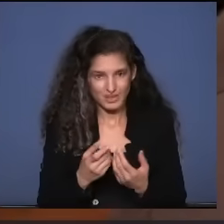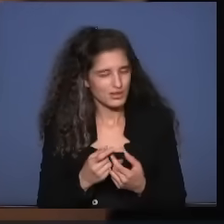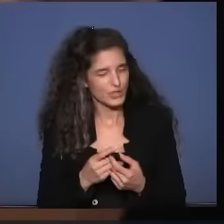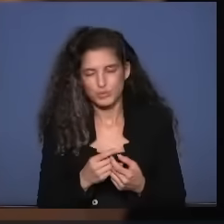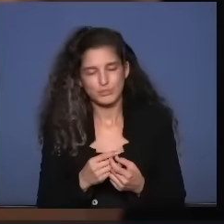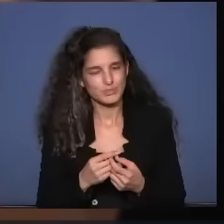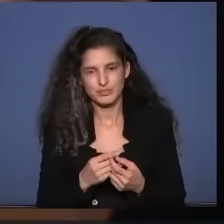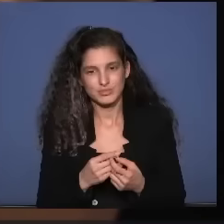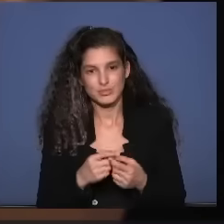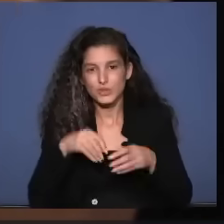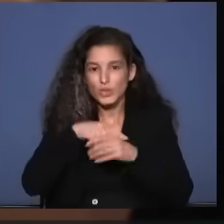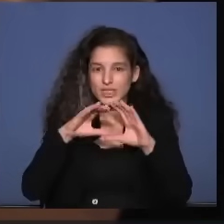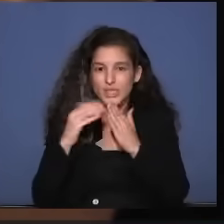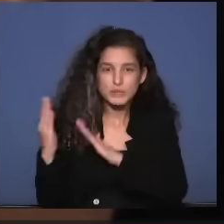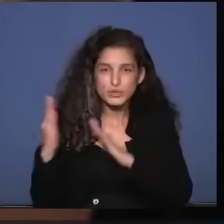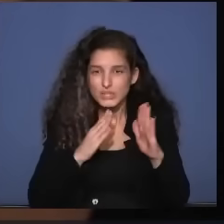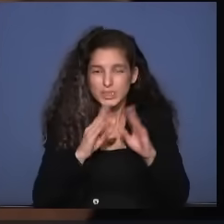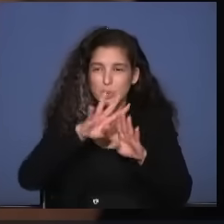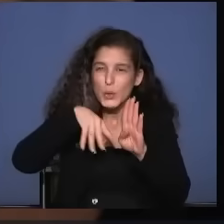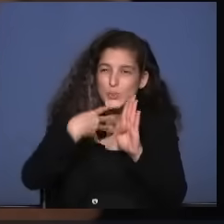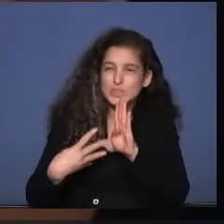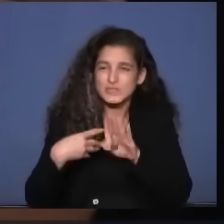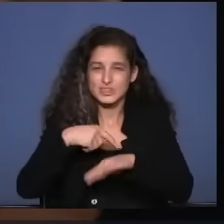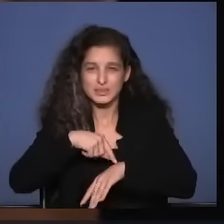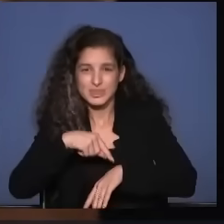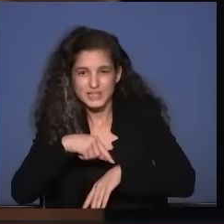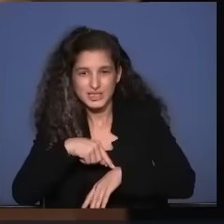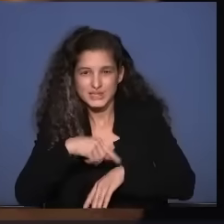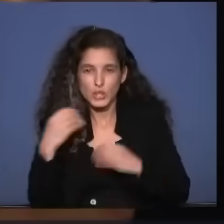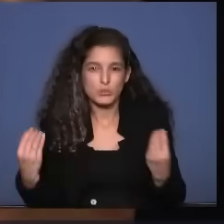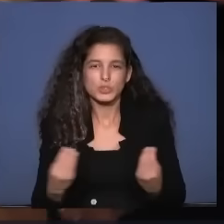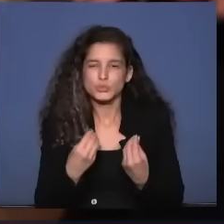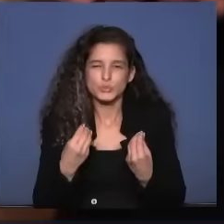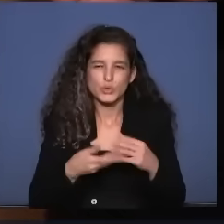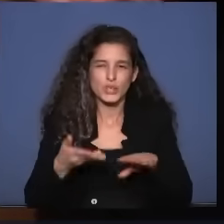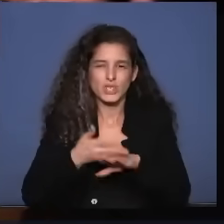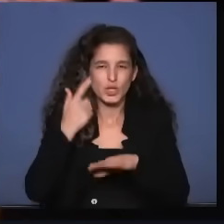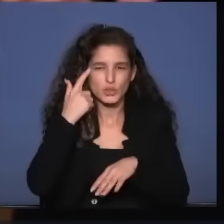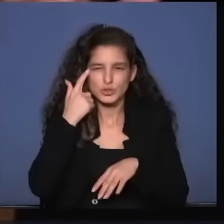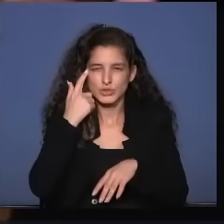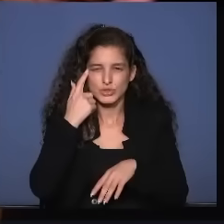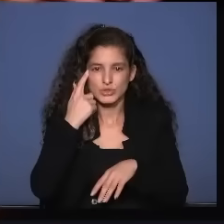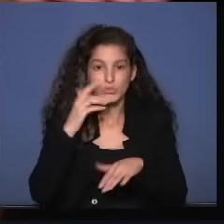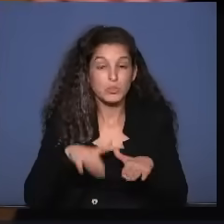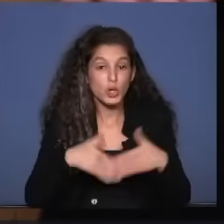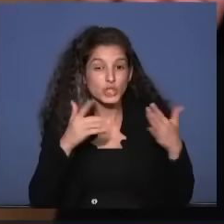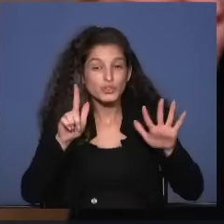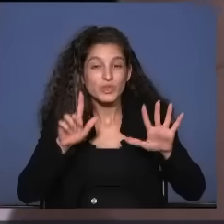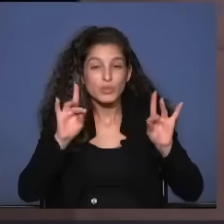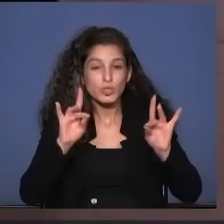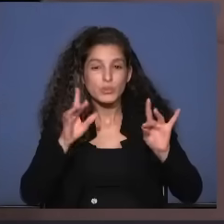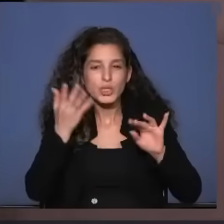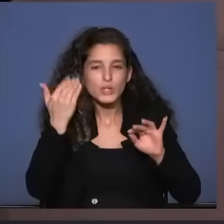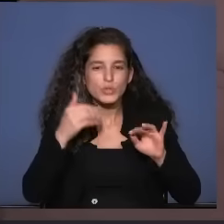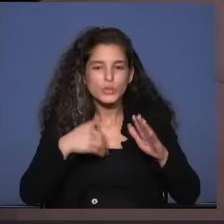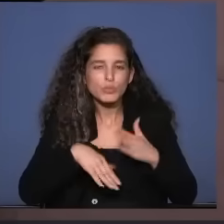לא. בתוך כיתה מסודרת עם זמנים, וזה לא משהו שעולה לנו לראש בכלל. בבוקר 7 באוקטובר, הם היו